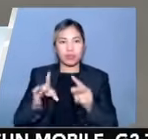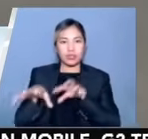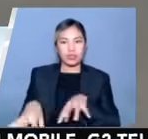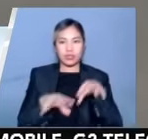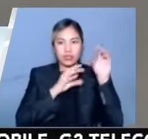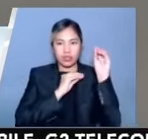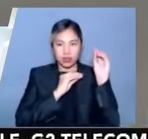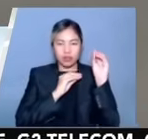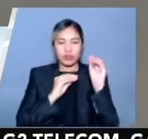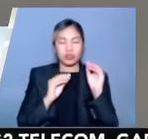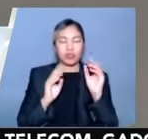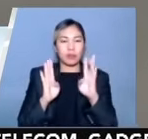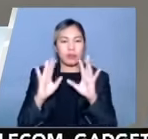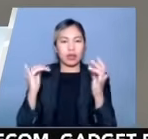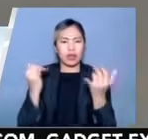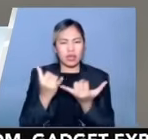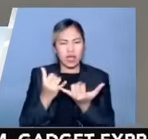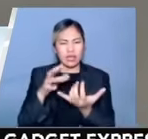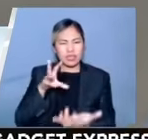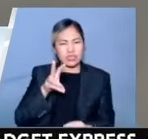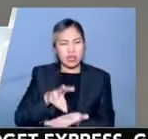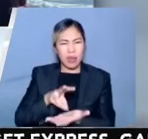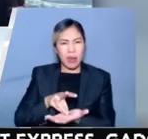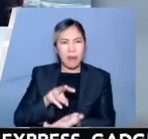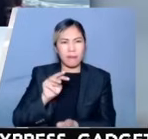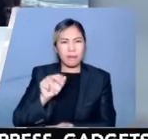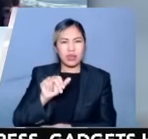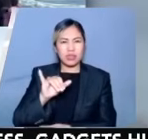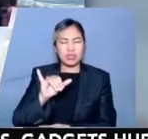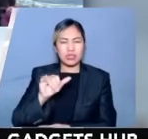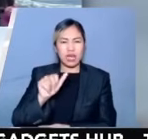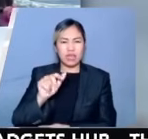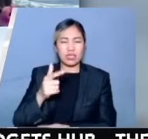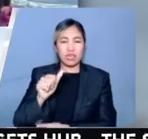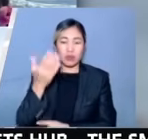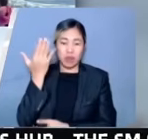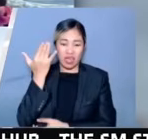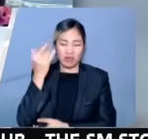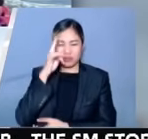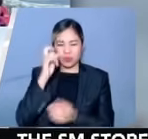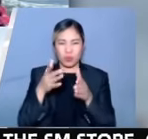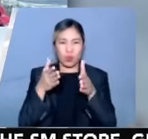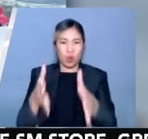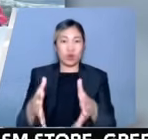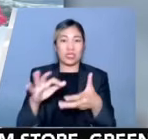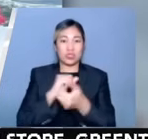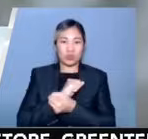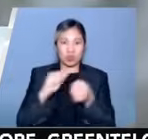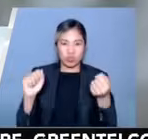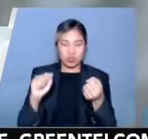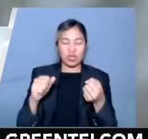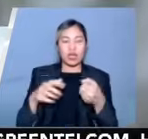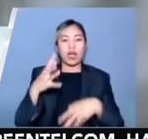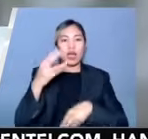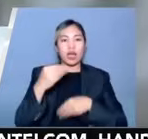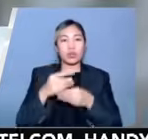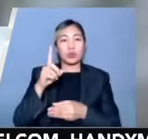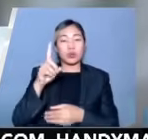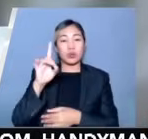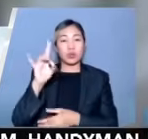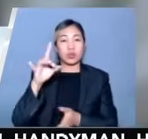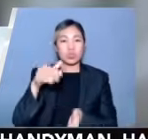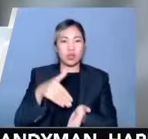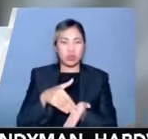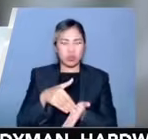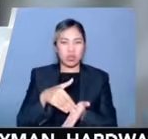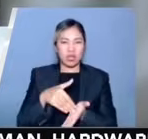na na-isolate o nahiwalay dahil sa nasirang kalsada madaragdag sila sa halos 2,000 evacuees sa walong evacuation centers dito sa